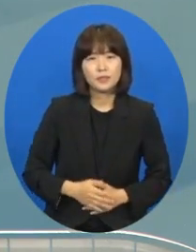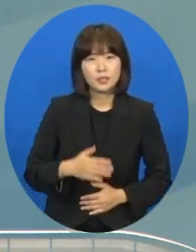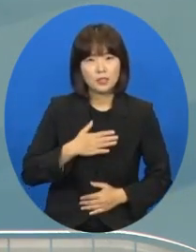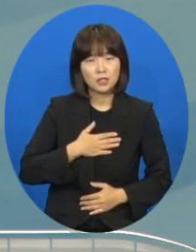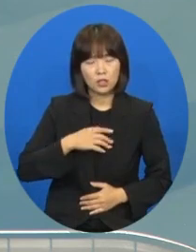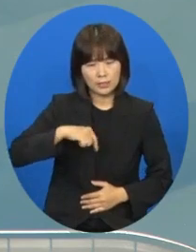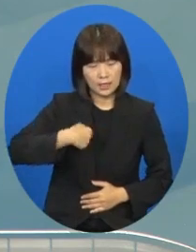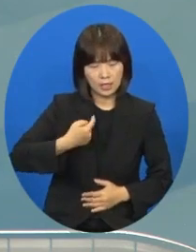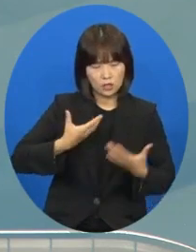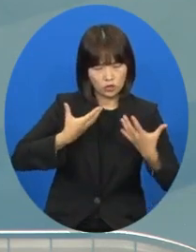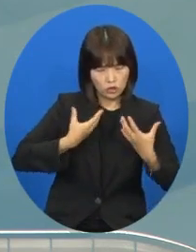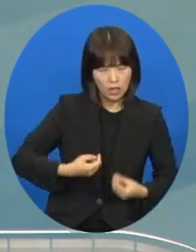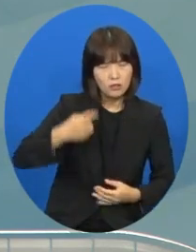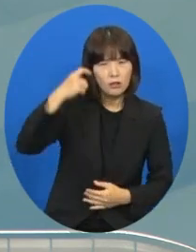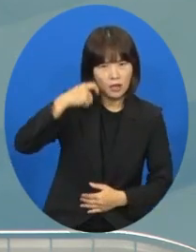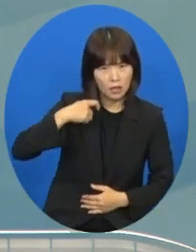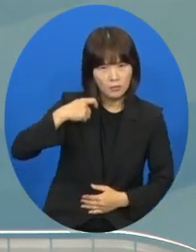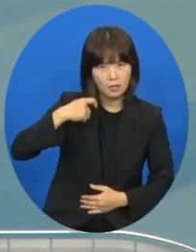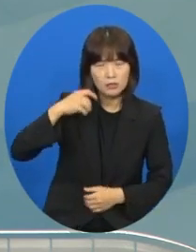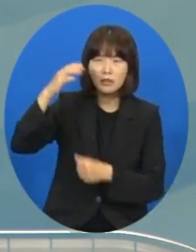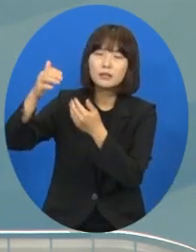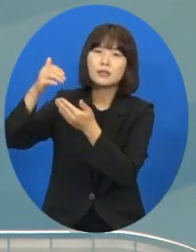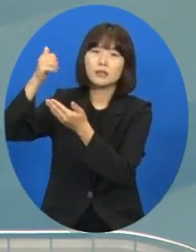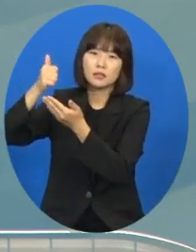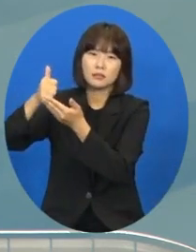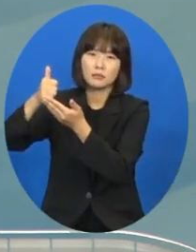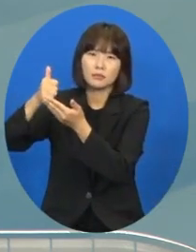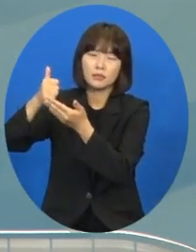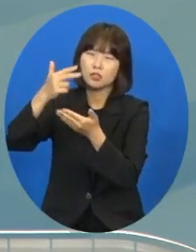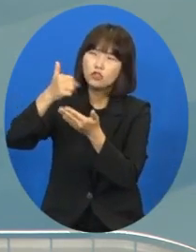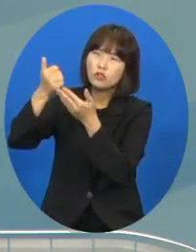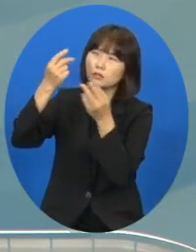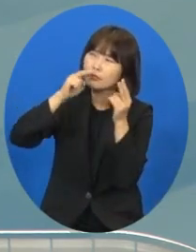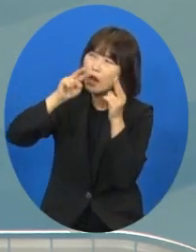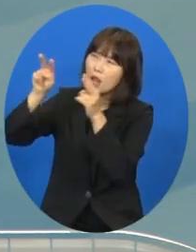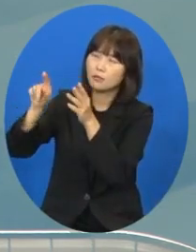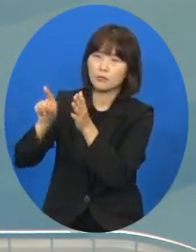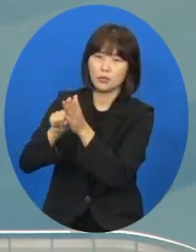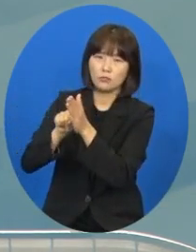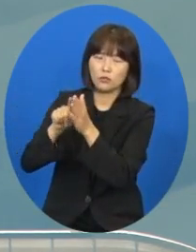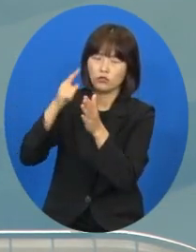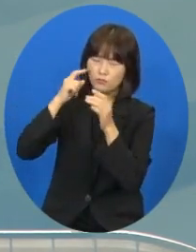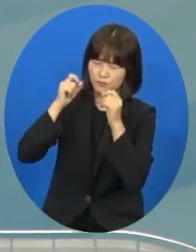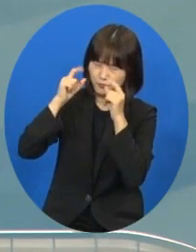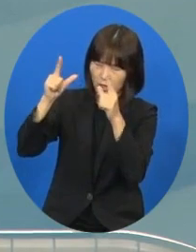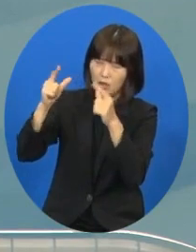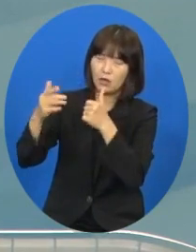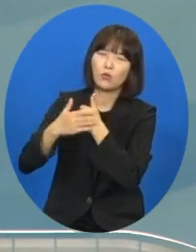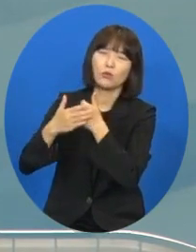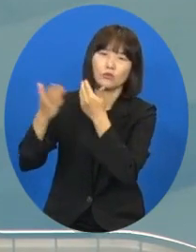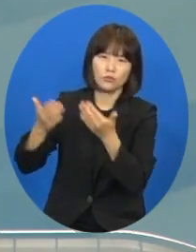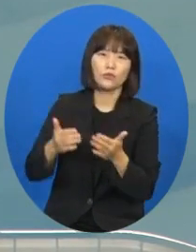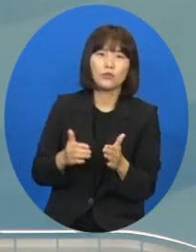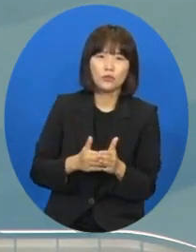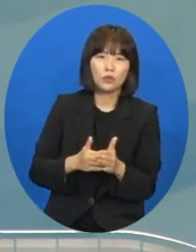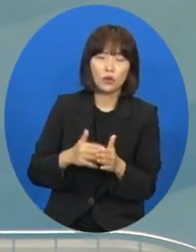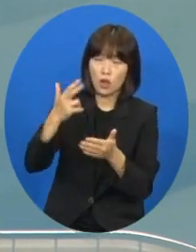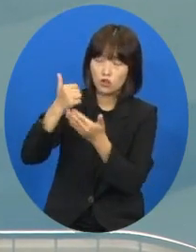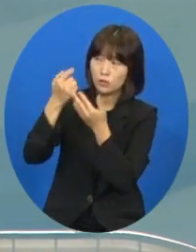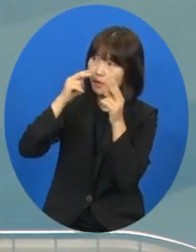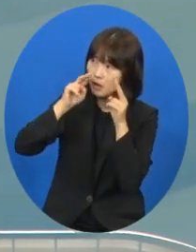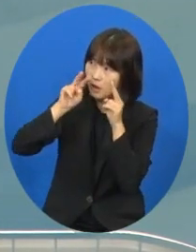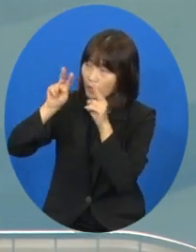자신의 좌절감에서 하나님께서 주님을 바라보는 믿음으로 눈을 뜨게 하셨어요. 그러니까 주님을